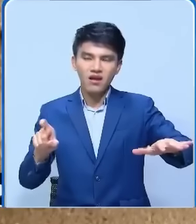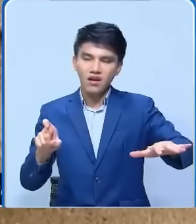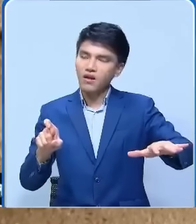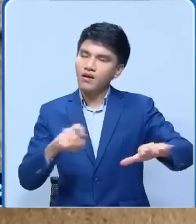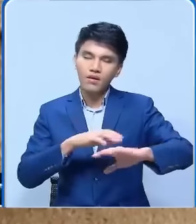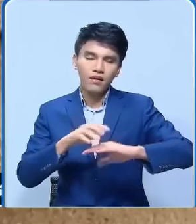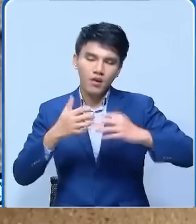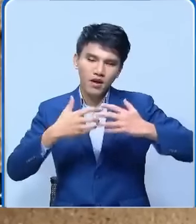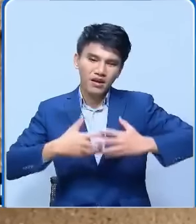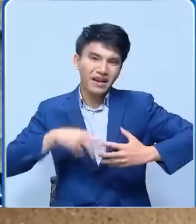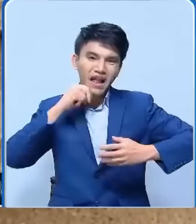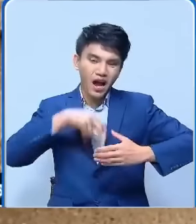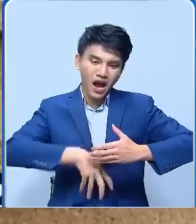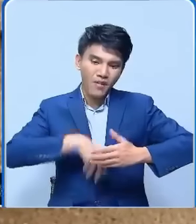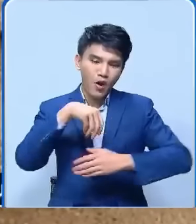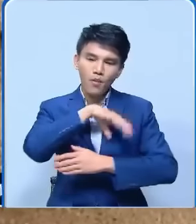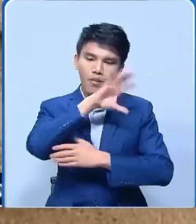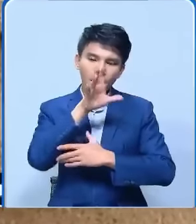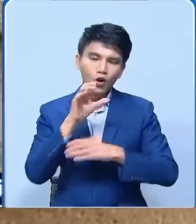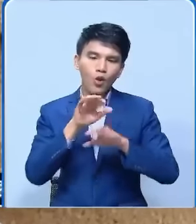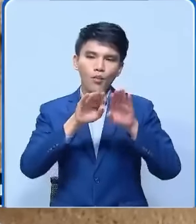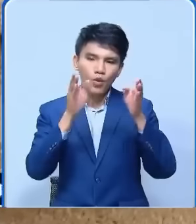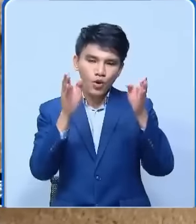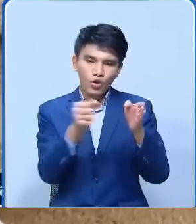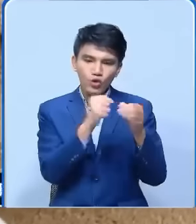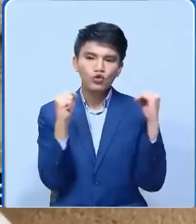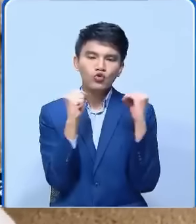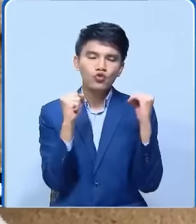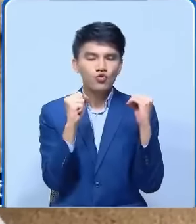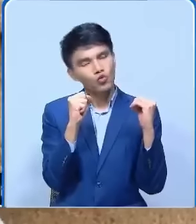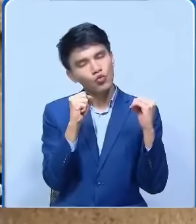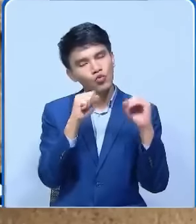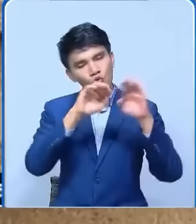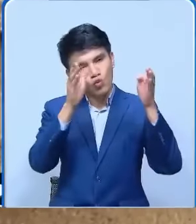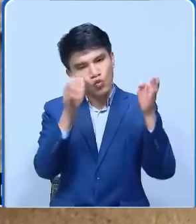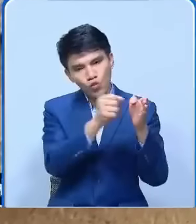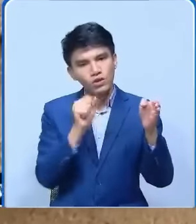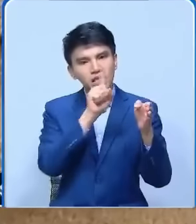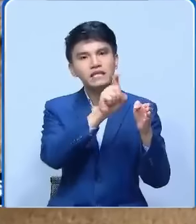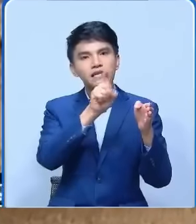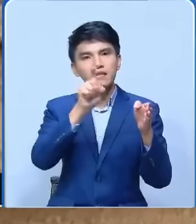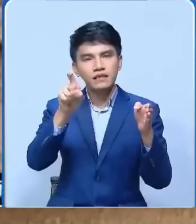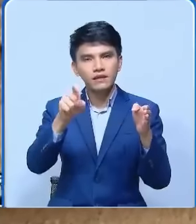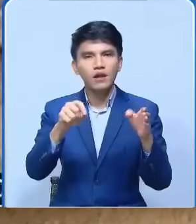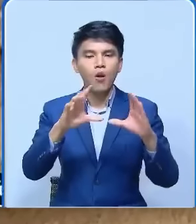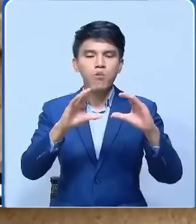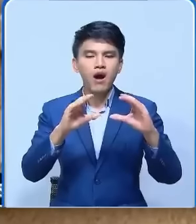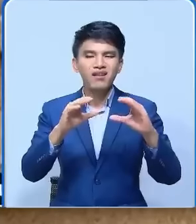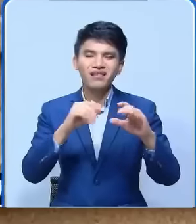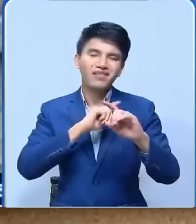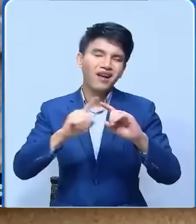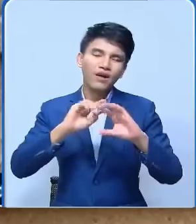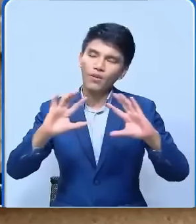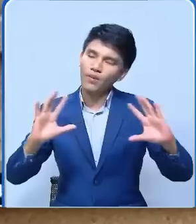พัดลมตู้เตียงที่นอนหมอนมุ้งไปหมดแล้วครับไม่ได้สักอย่างแล้ว เนี่ย